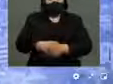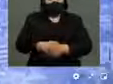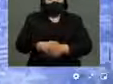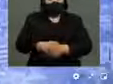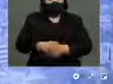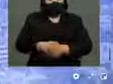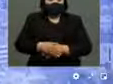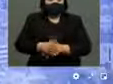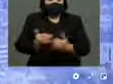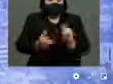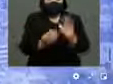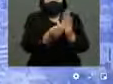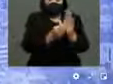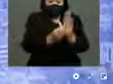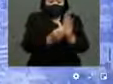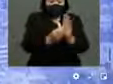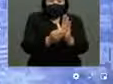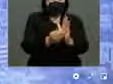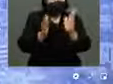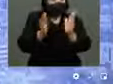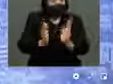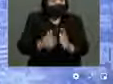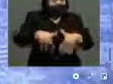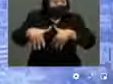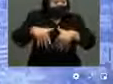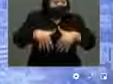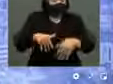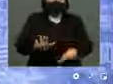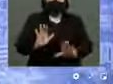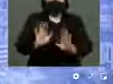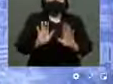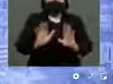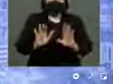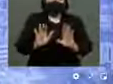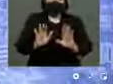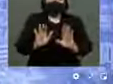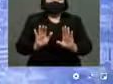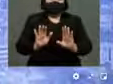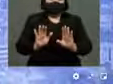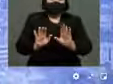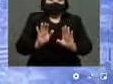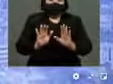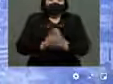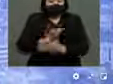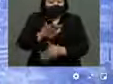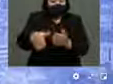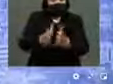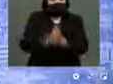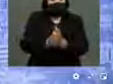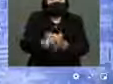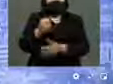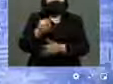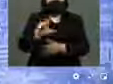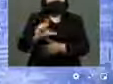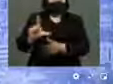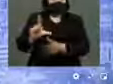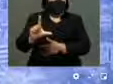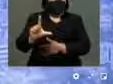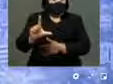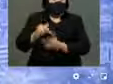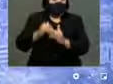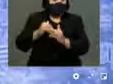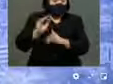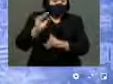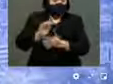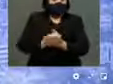นื่องจากกรุงเทพมหานครมีประชากรเป็นเกือบถ้าเป็นประชากรแฝงด้วยเนี่ยเกือบ10ล้านคนนะครับจริงๆแล้วเขา